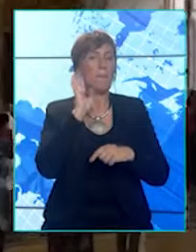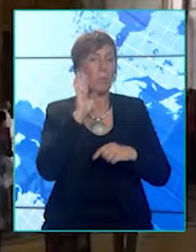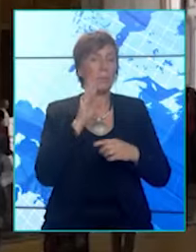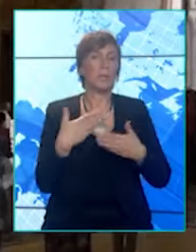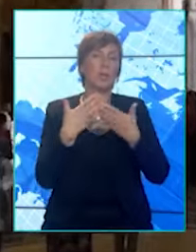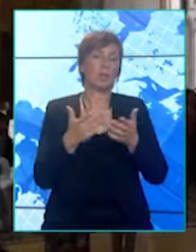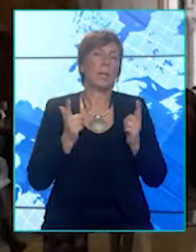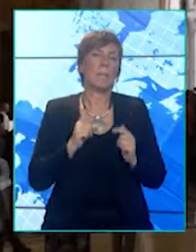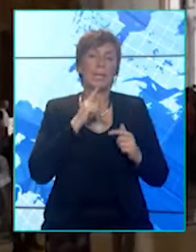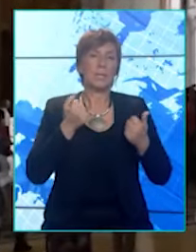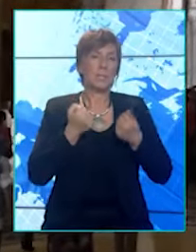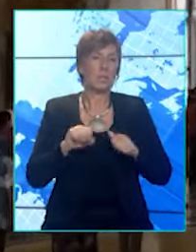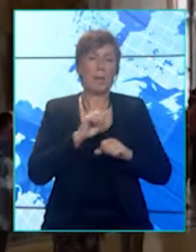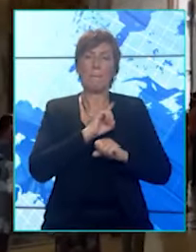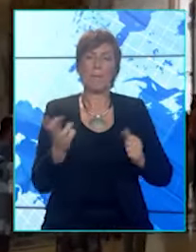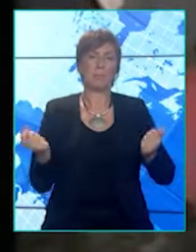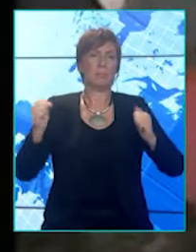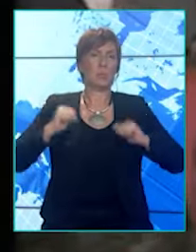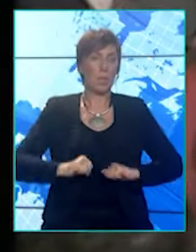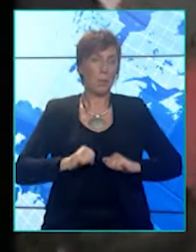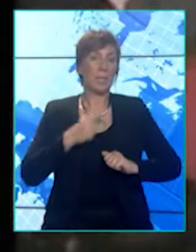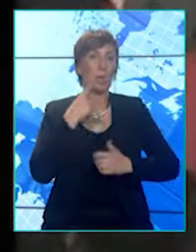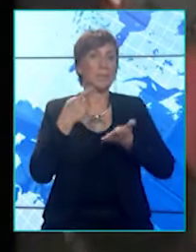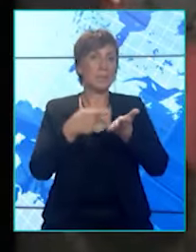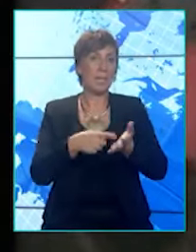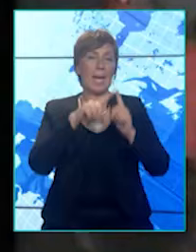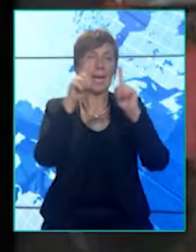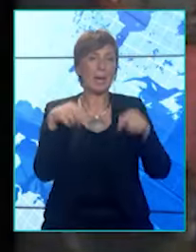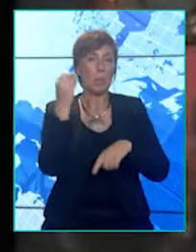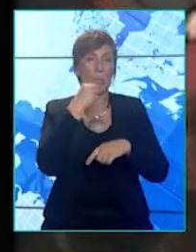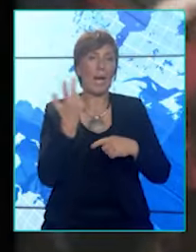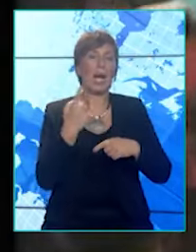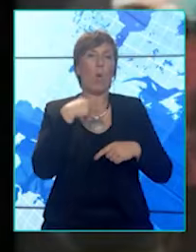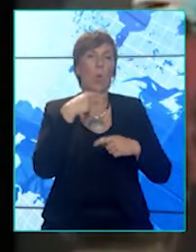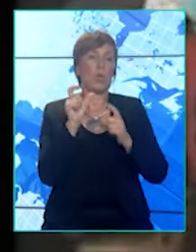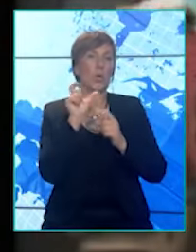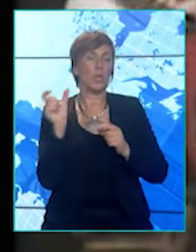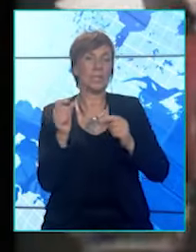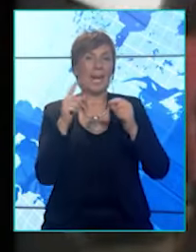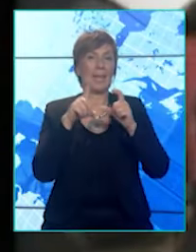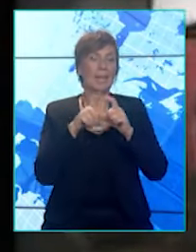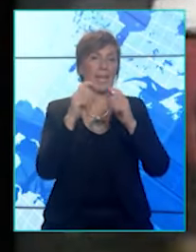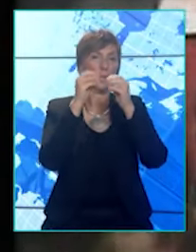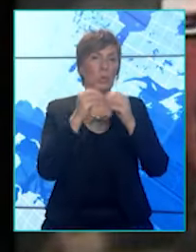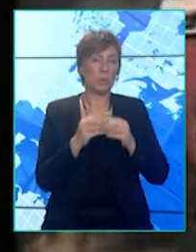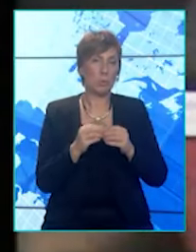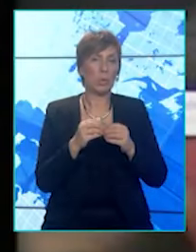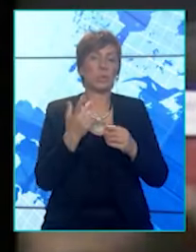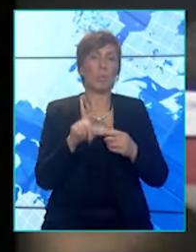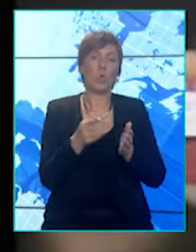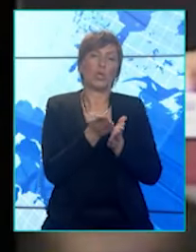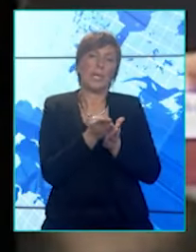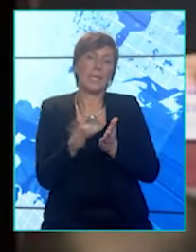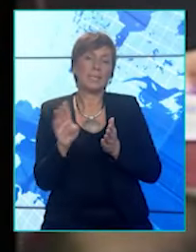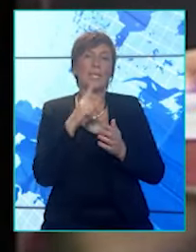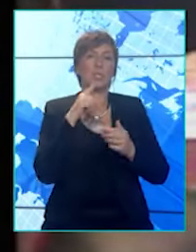nude mir i slobodu, ali bez dominacije. Uz naznaku da je RS kao ugovorna strana Dejtonskog sporazuma slobodna izaći iz